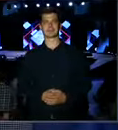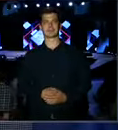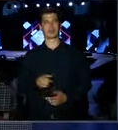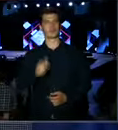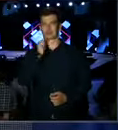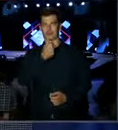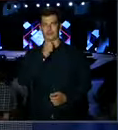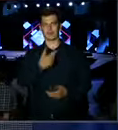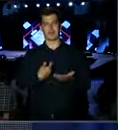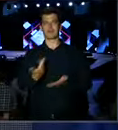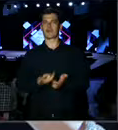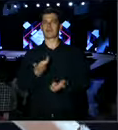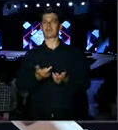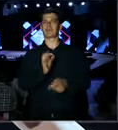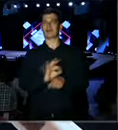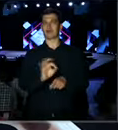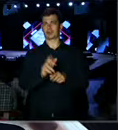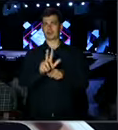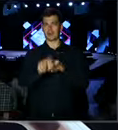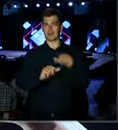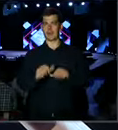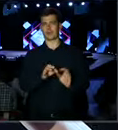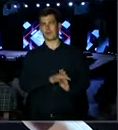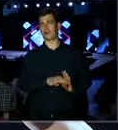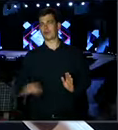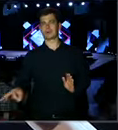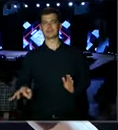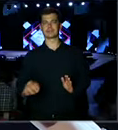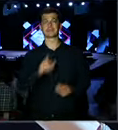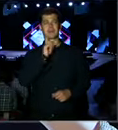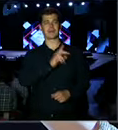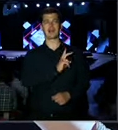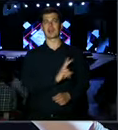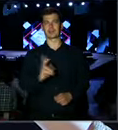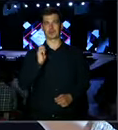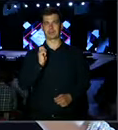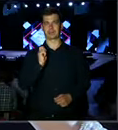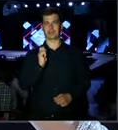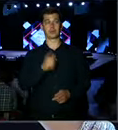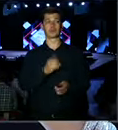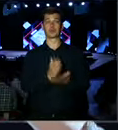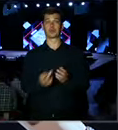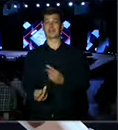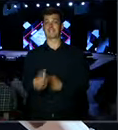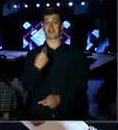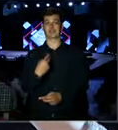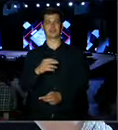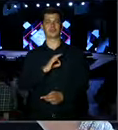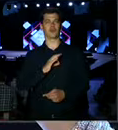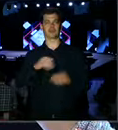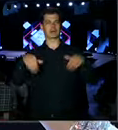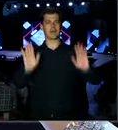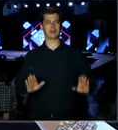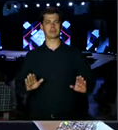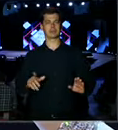Codziennie projektuję od ponad 13 lat suknię i każda kobieta, która przekracza próg mojego atelier wraz